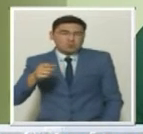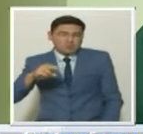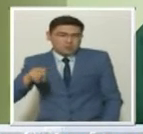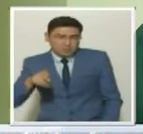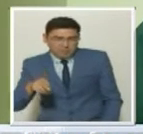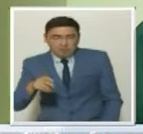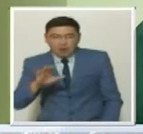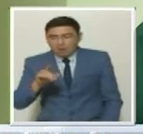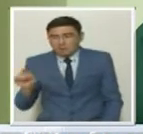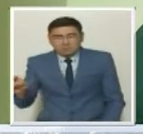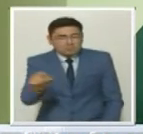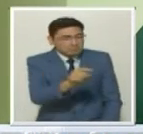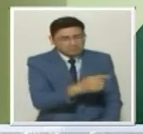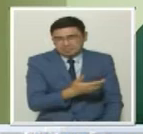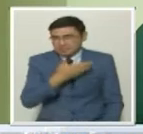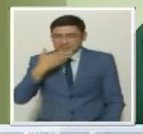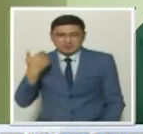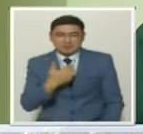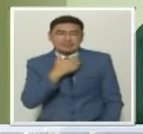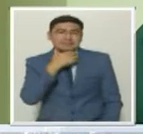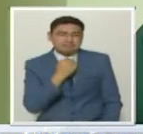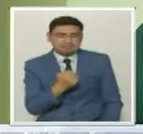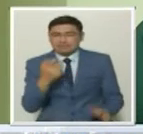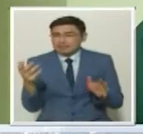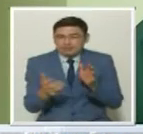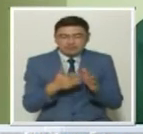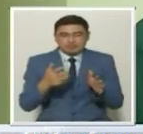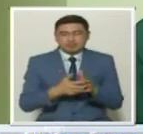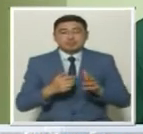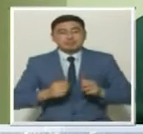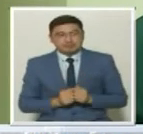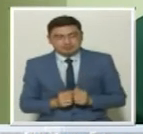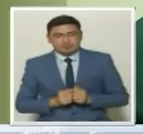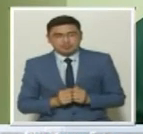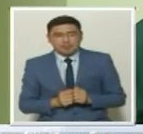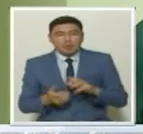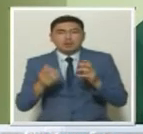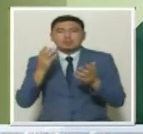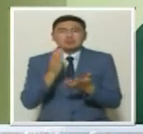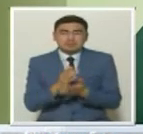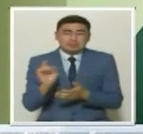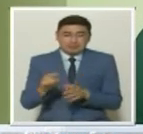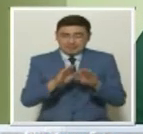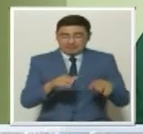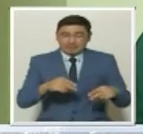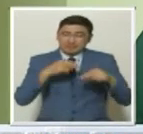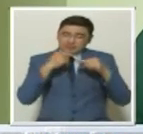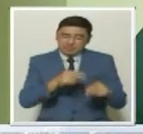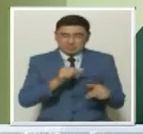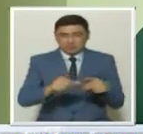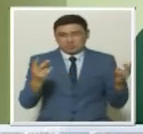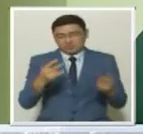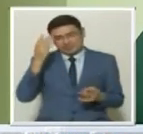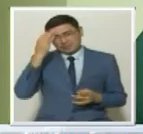есть хотя бы один из таких специалистов. Дефицит кадров в районах острый. Нет и специализированных центров для таких детей. Я как раз планирую